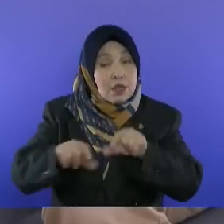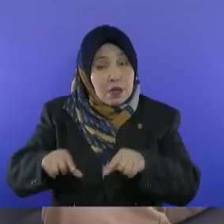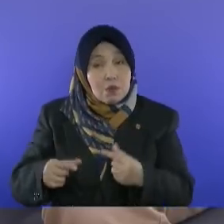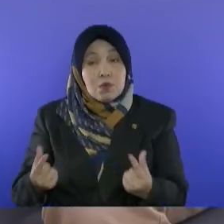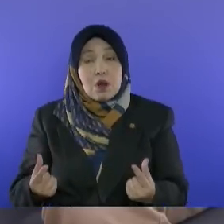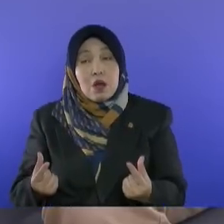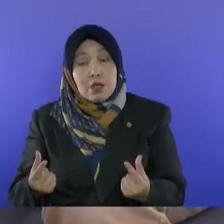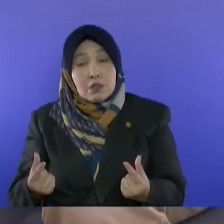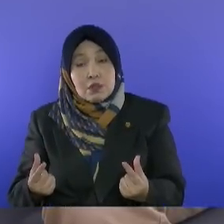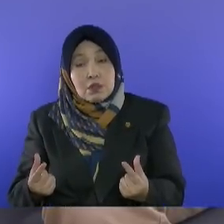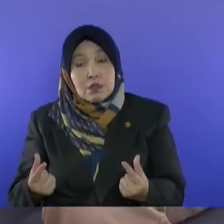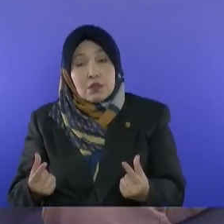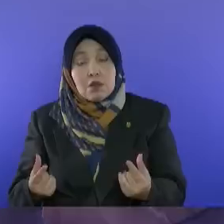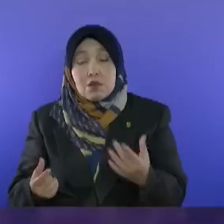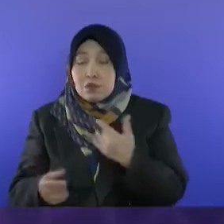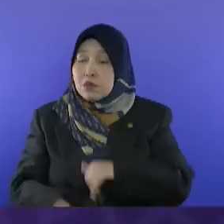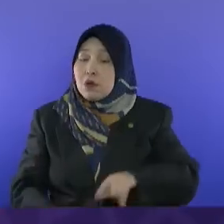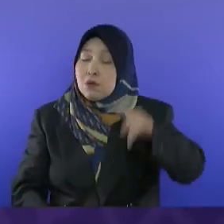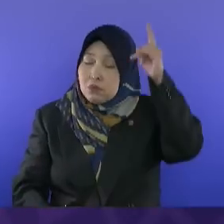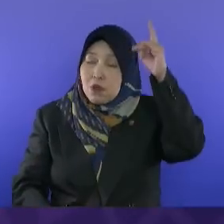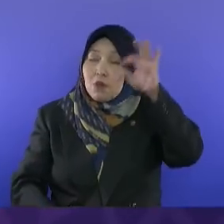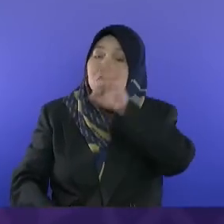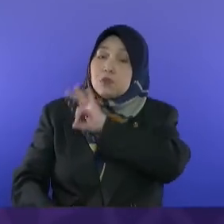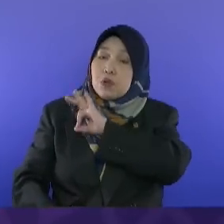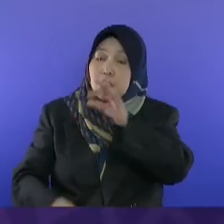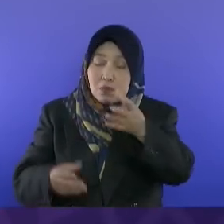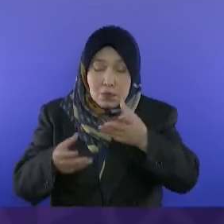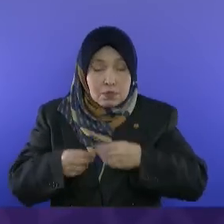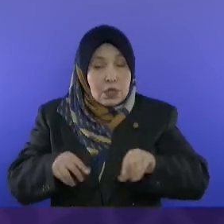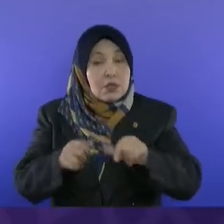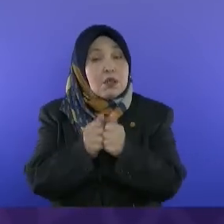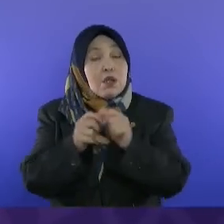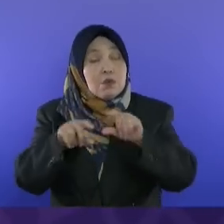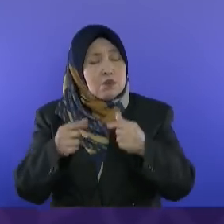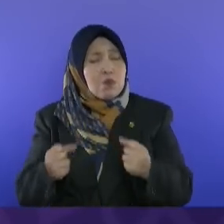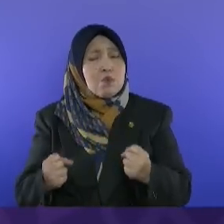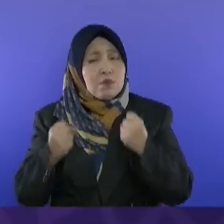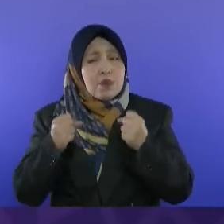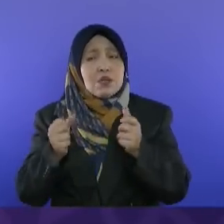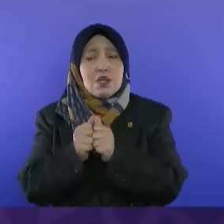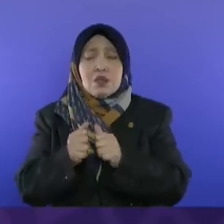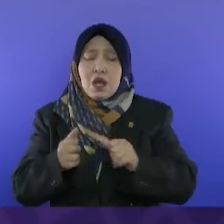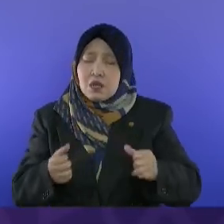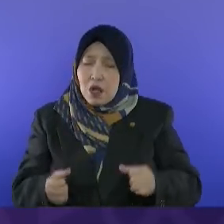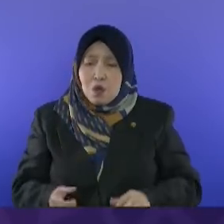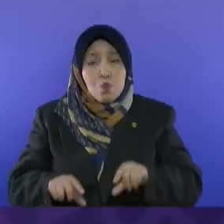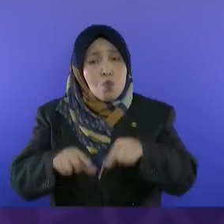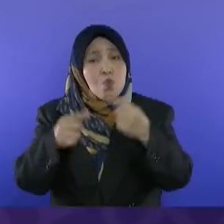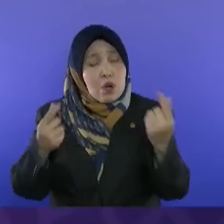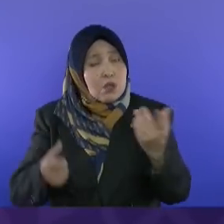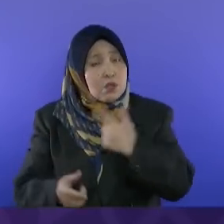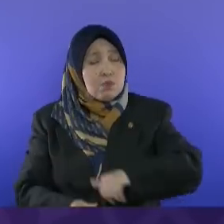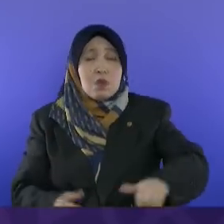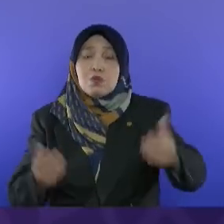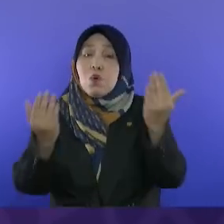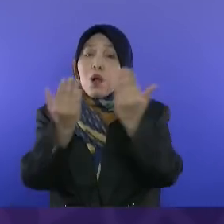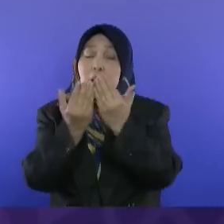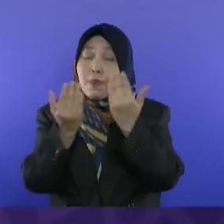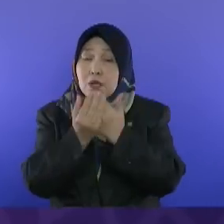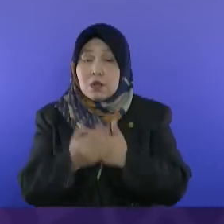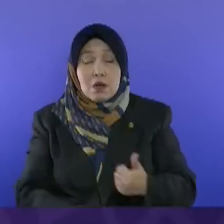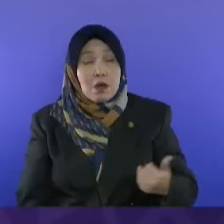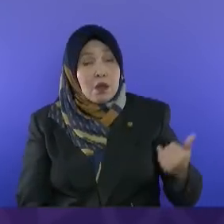Karim ya Allah ya Allah syafaatkanlah kami dengan Alquran Ya Allah sembuhkanlah kami dengan Alquran Ya Allah Rasulullah Wasallam